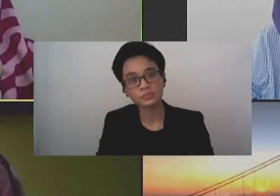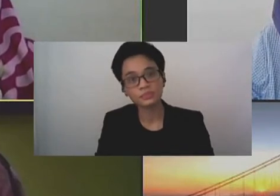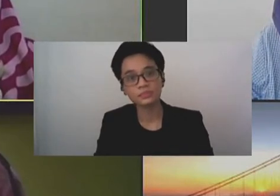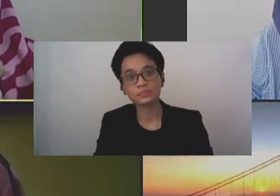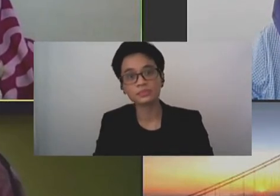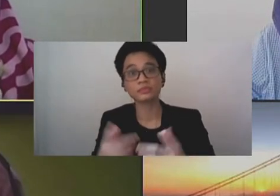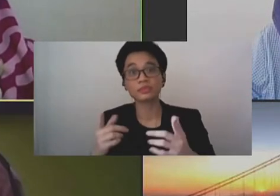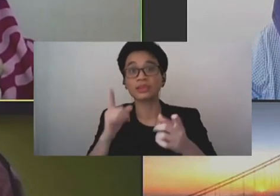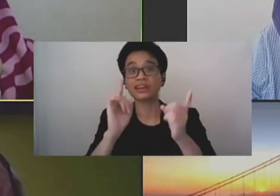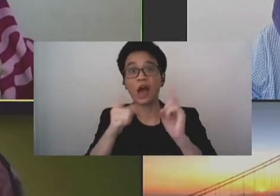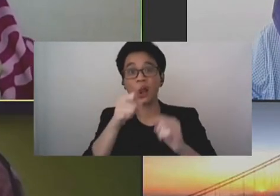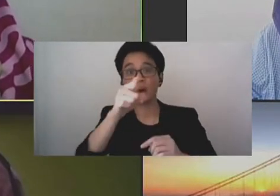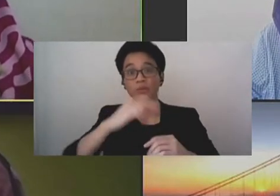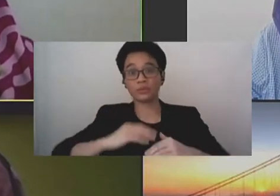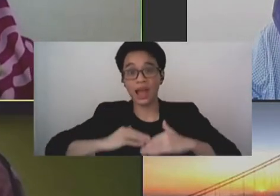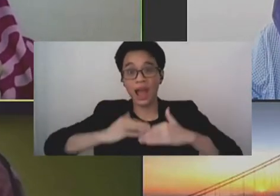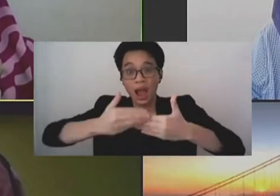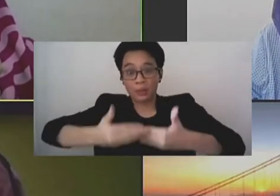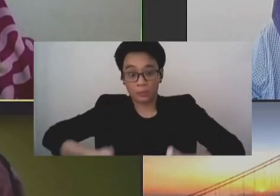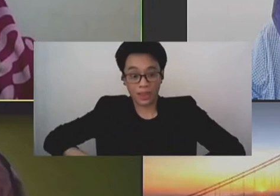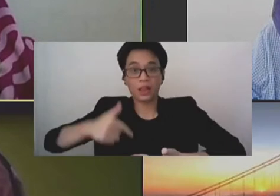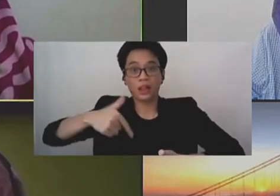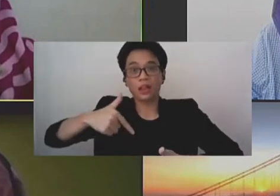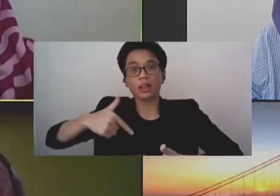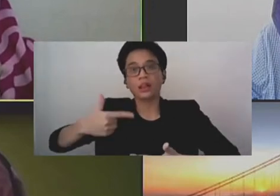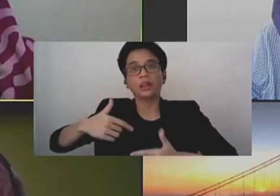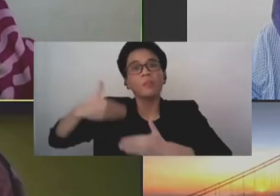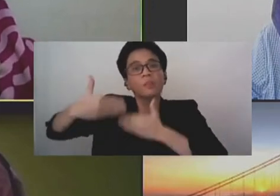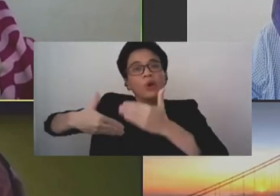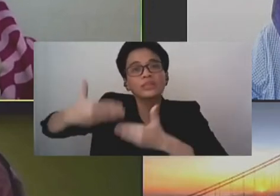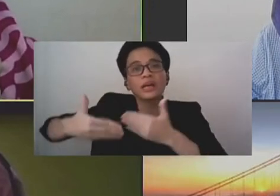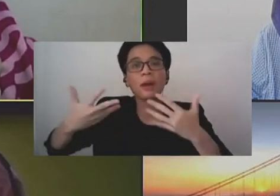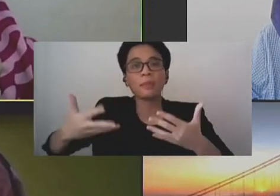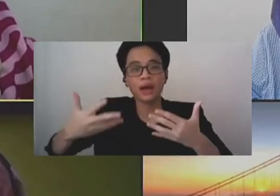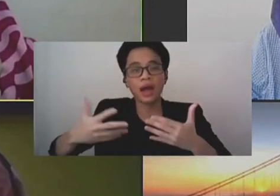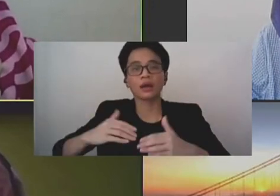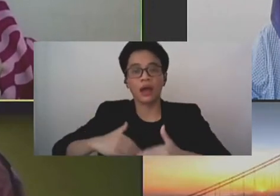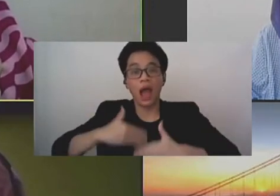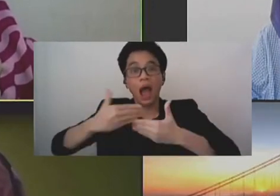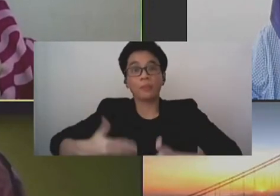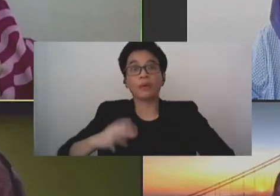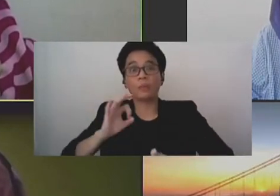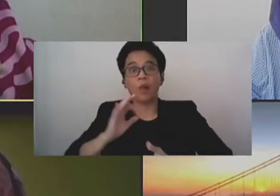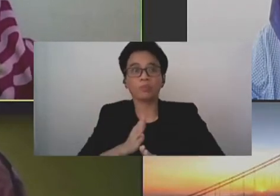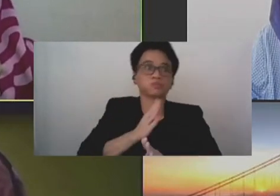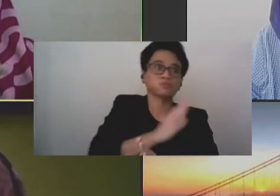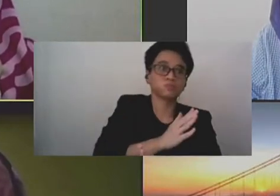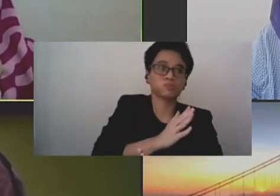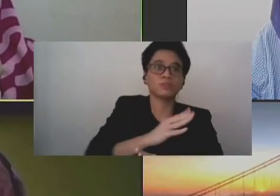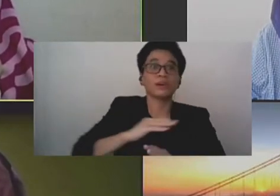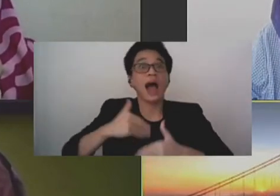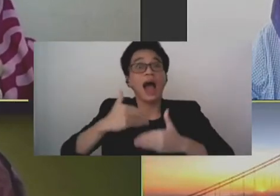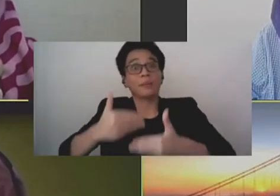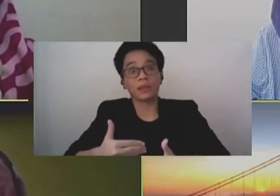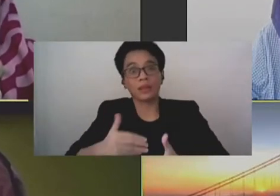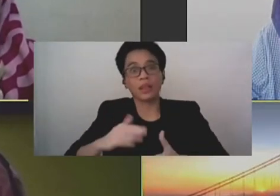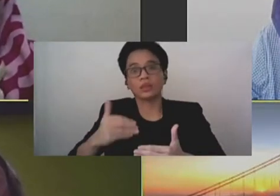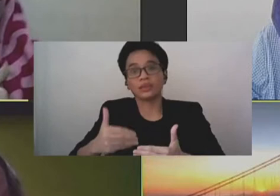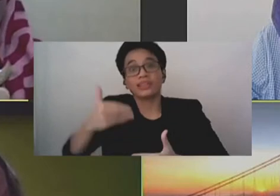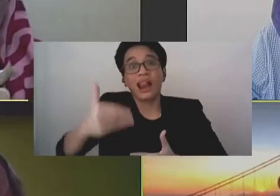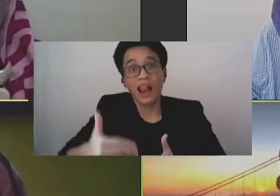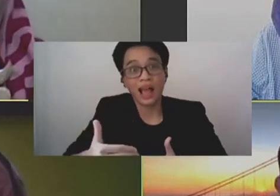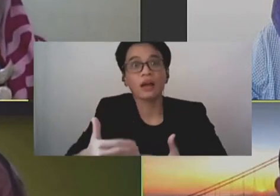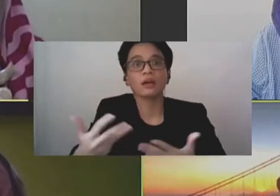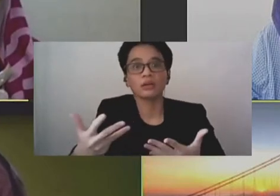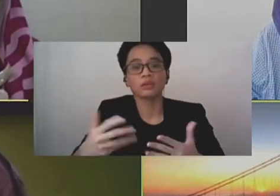proses kehamilan, masa kehamilan, kemudian setelah kehamilan, karena disabilitas itu nyata. Karena kalau kita tua kan kita